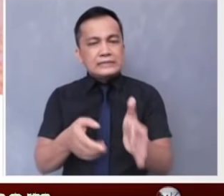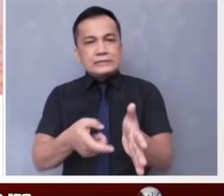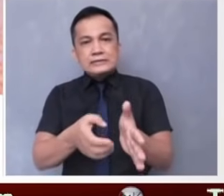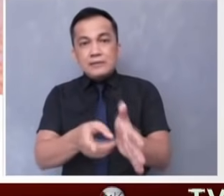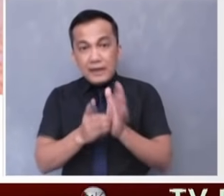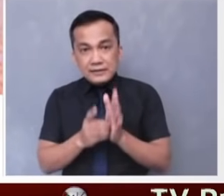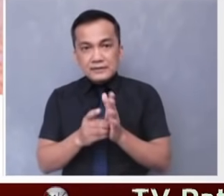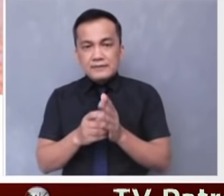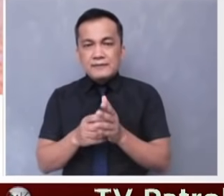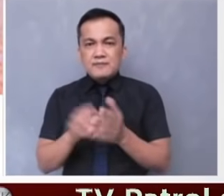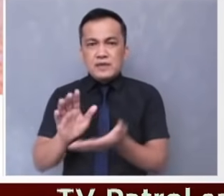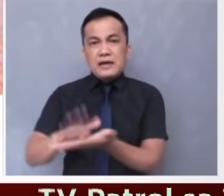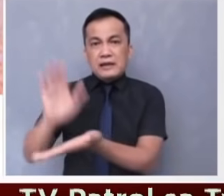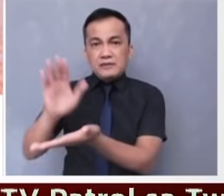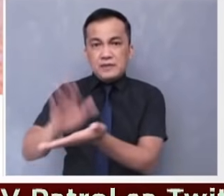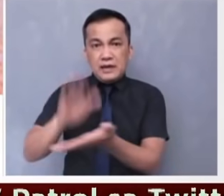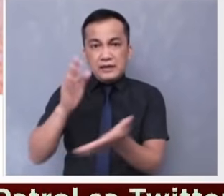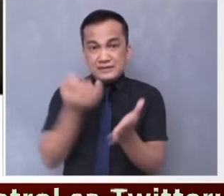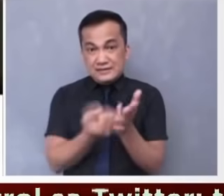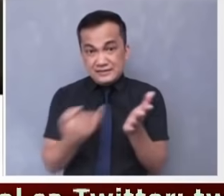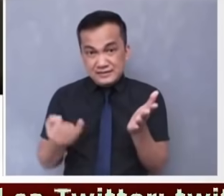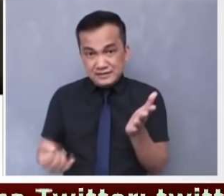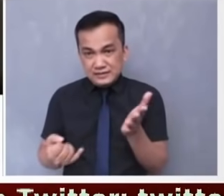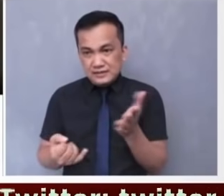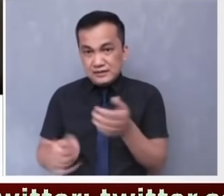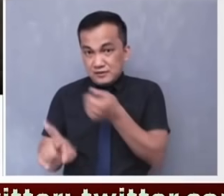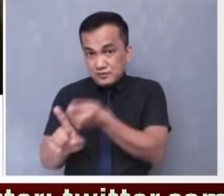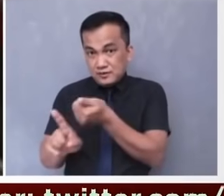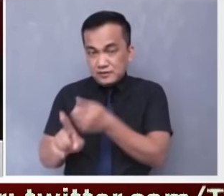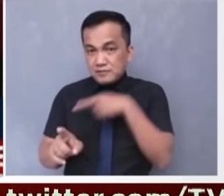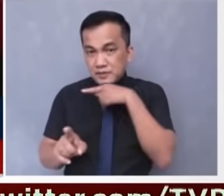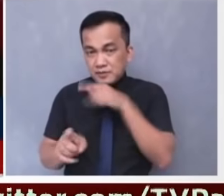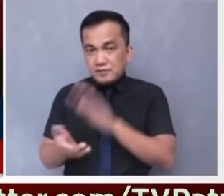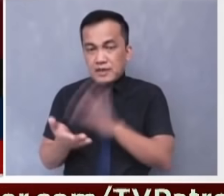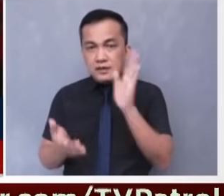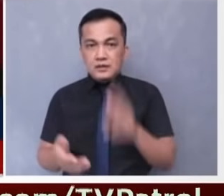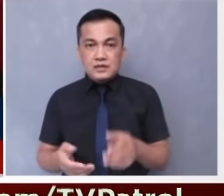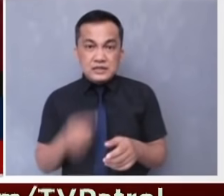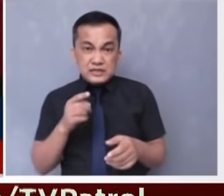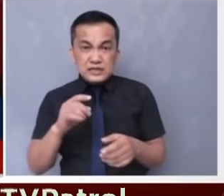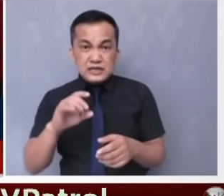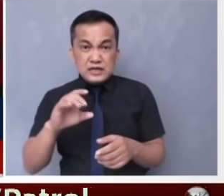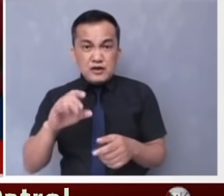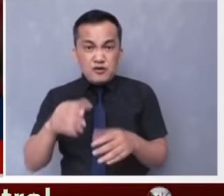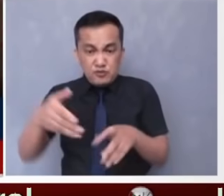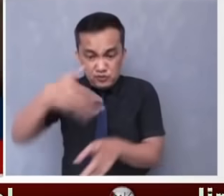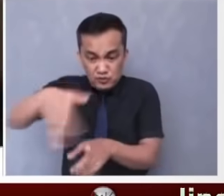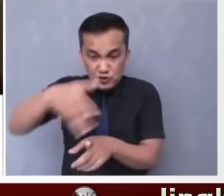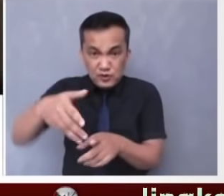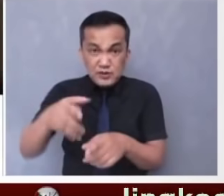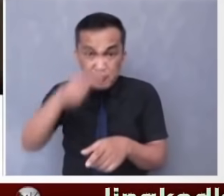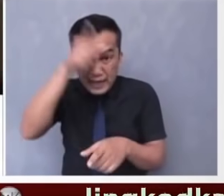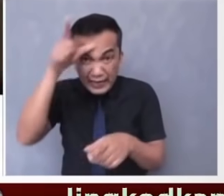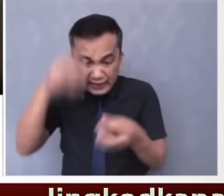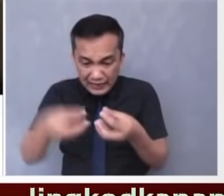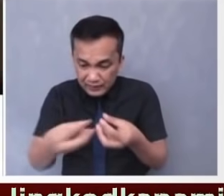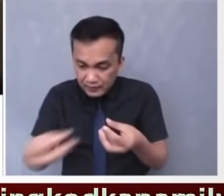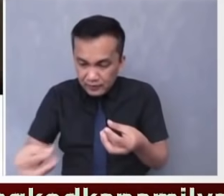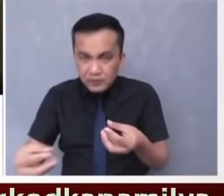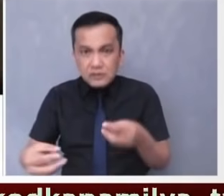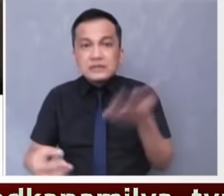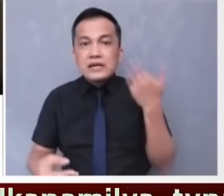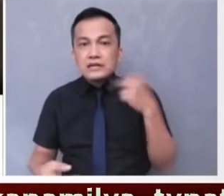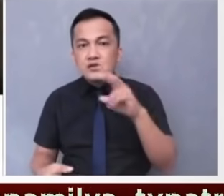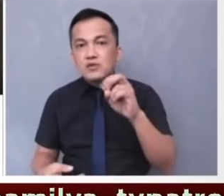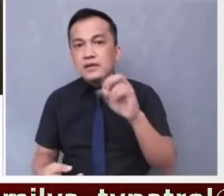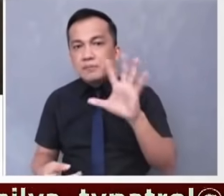kasi anila ang mga sangkap at mismong baboy. Yun ang mga uling namin, charcoal namin, from 205 naging